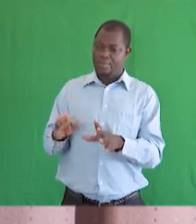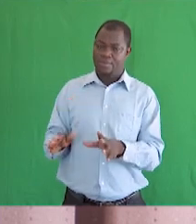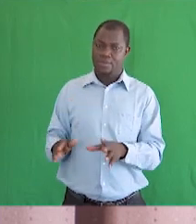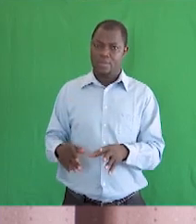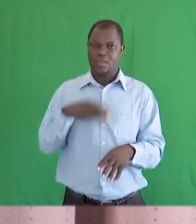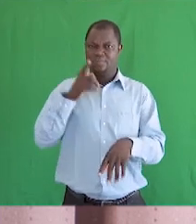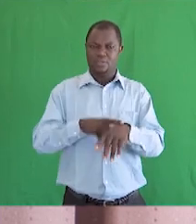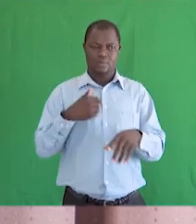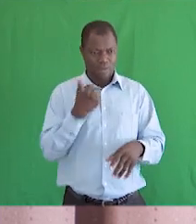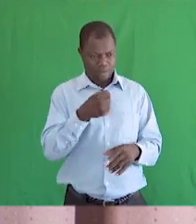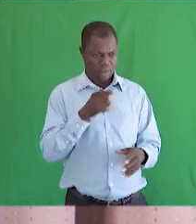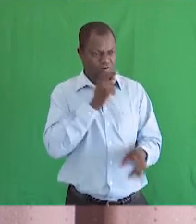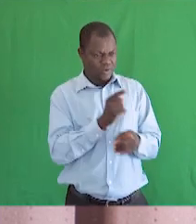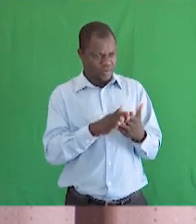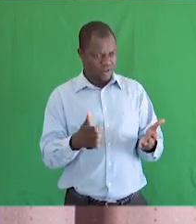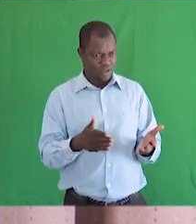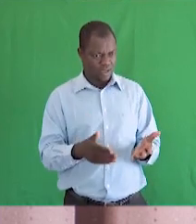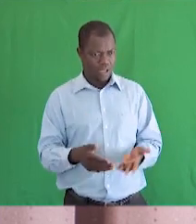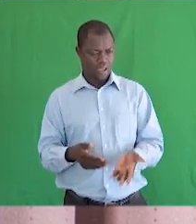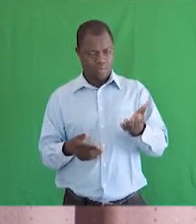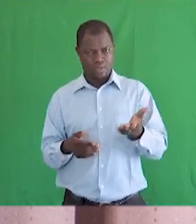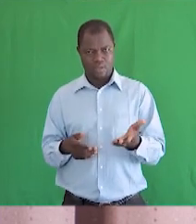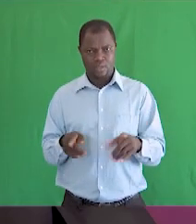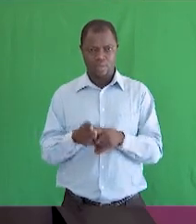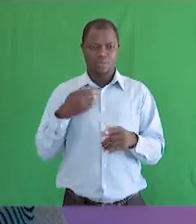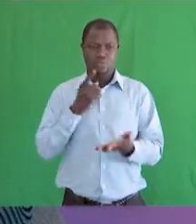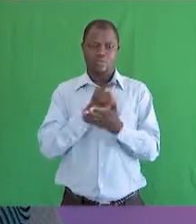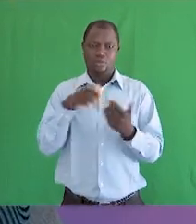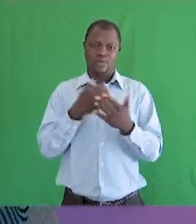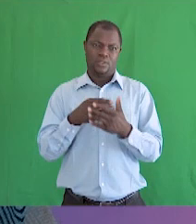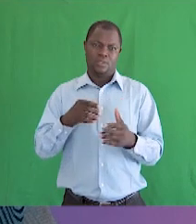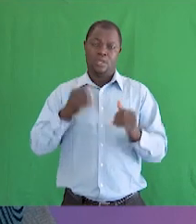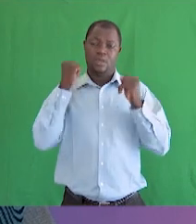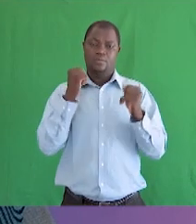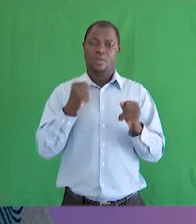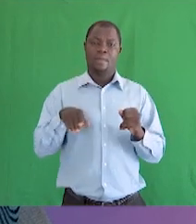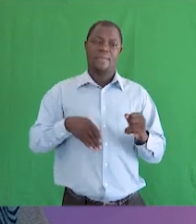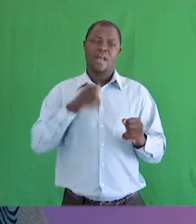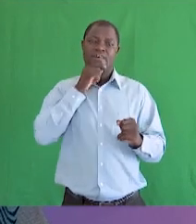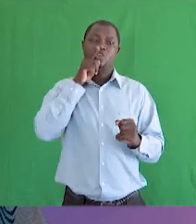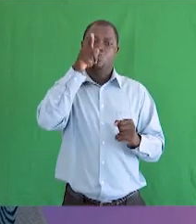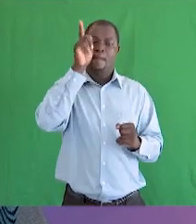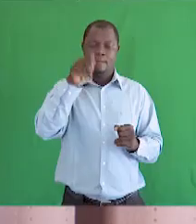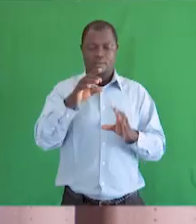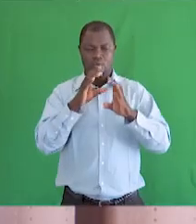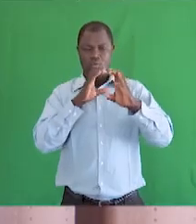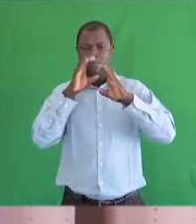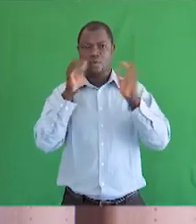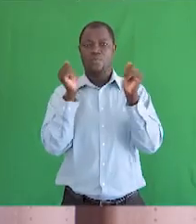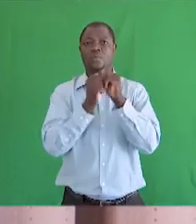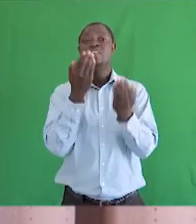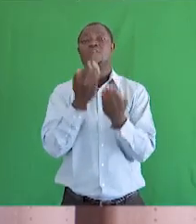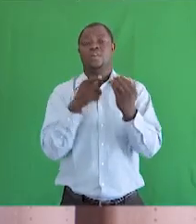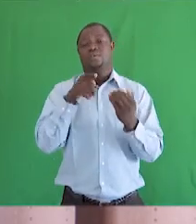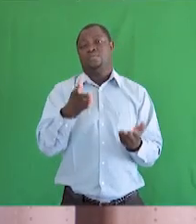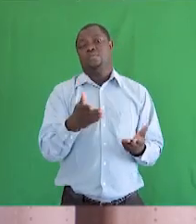kurorwa kwehuri hauna kana neshamwari yese isusu tichivaomesera vabereki ngatitaurei nevana vedu Nekuti kana